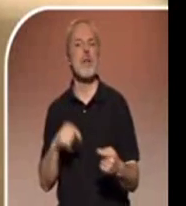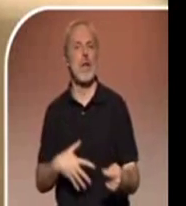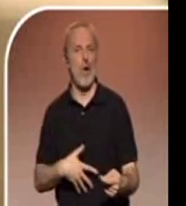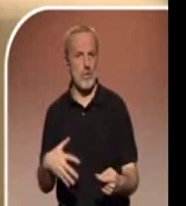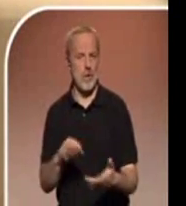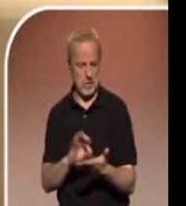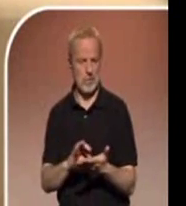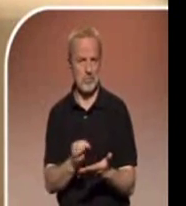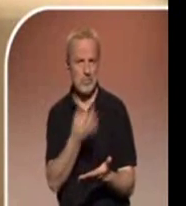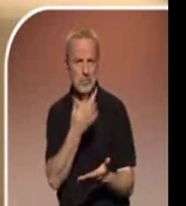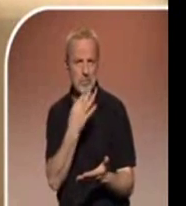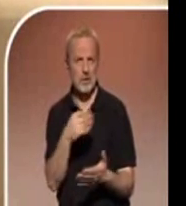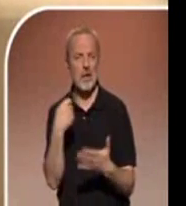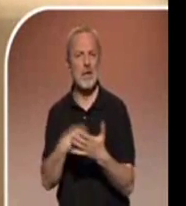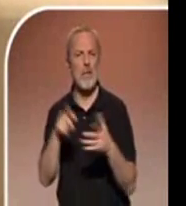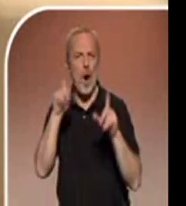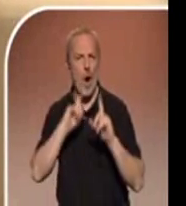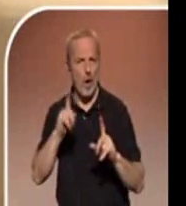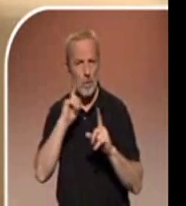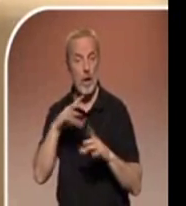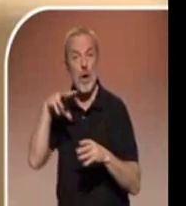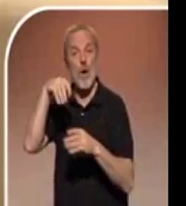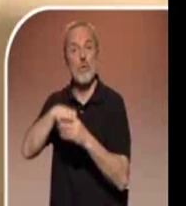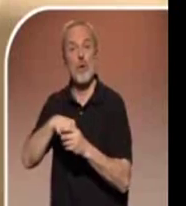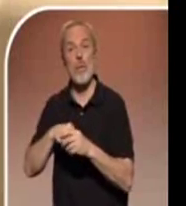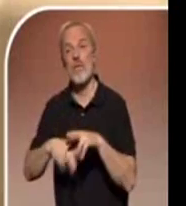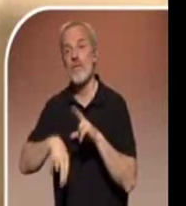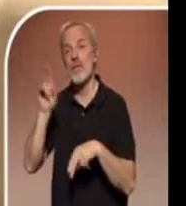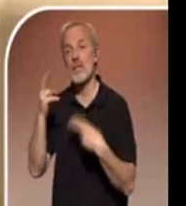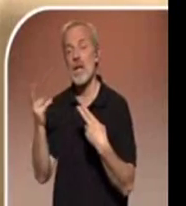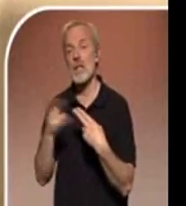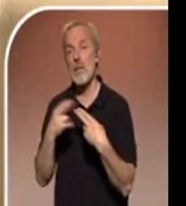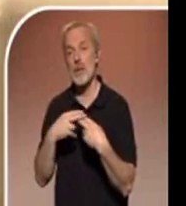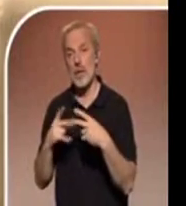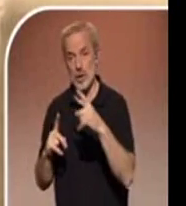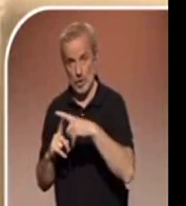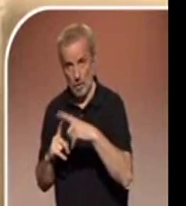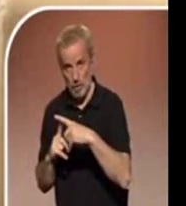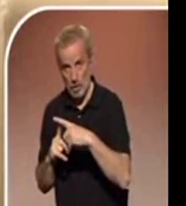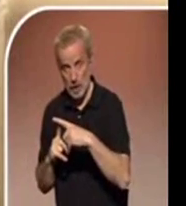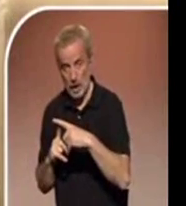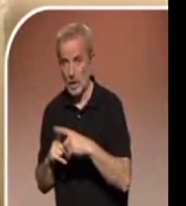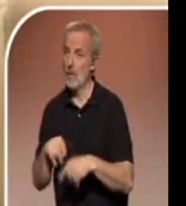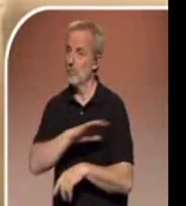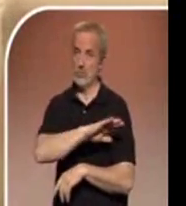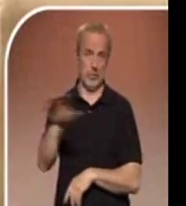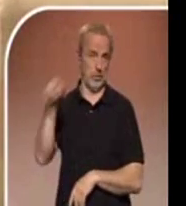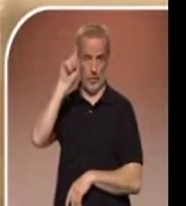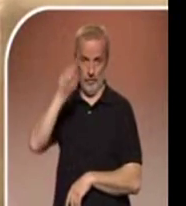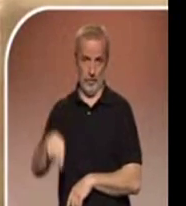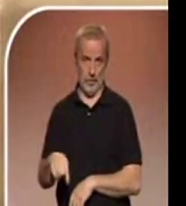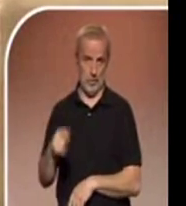je spojena s vyšším rizikem trombózy vůči tedy ženě, která ji neužívá, o tom víme